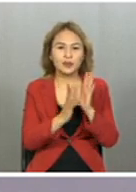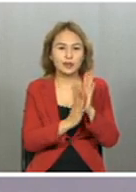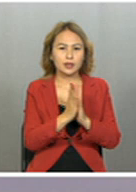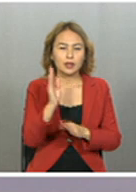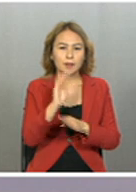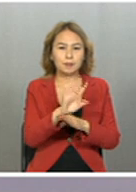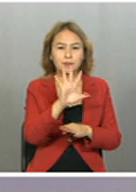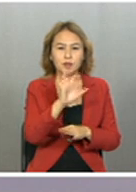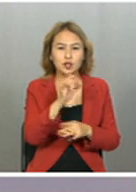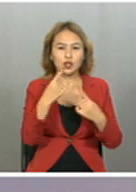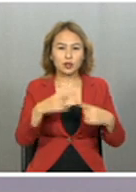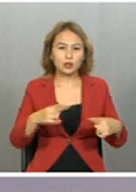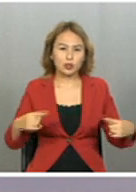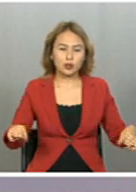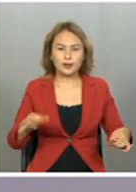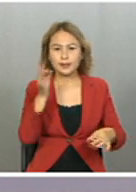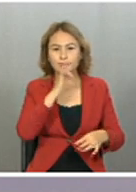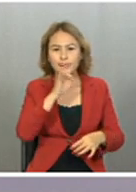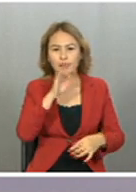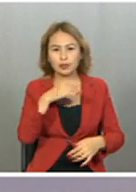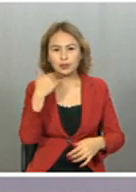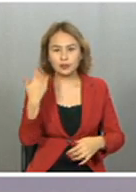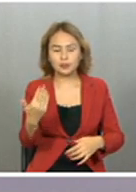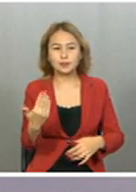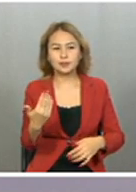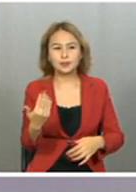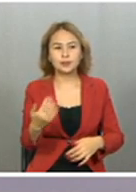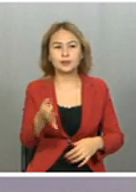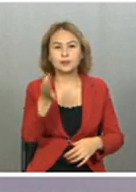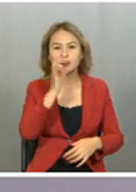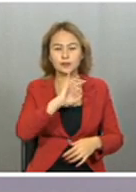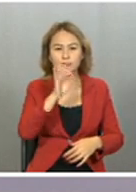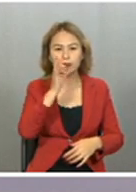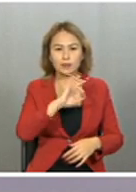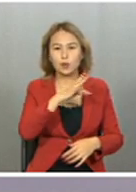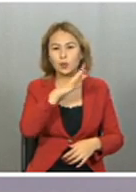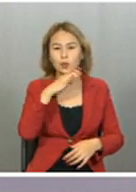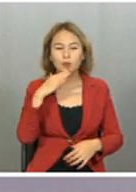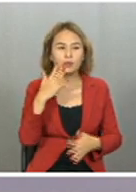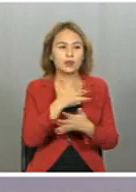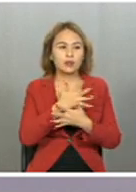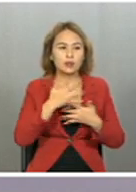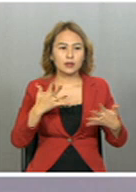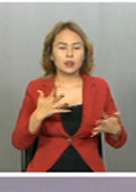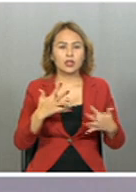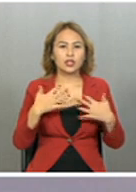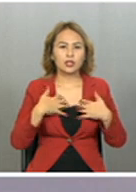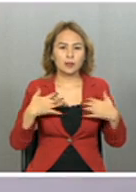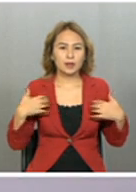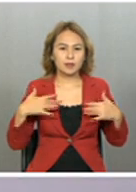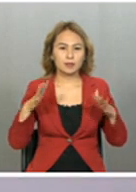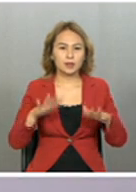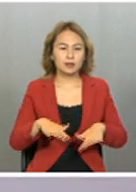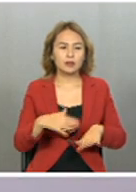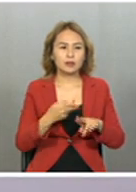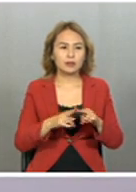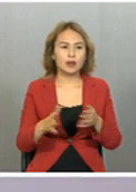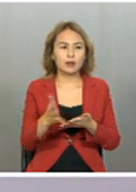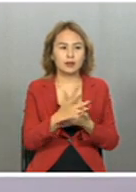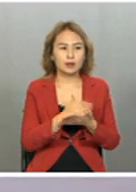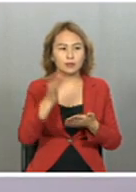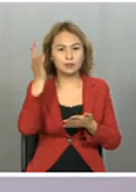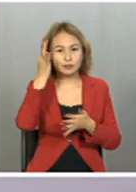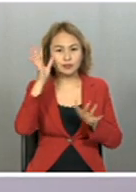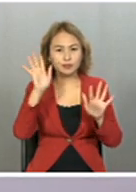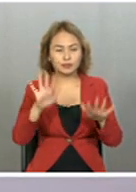500-дей түрі дәрілік өсімдік. Дәріні көбінесе жабайы өсімдіктерден алады екен.